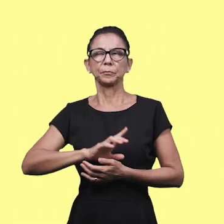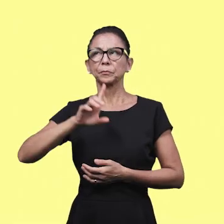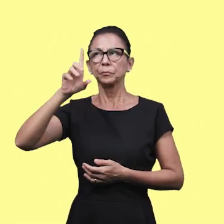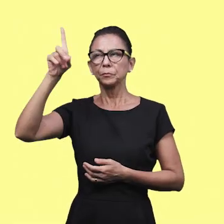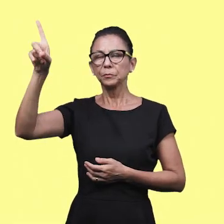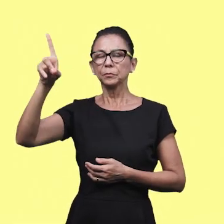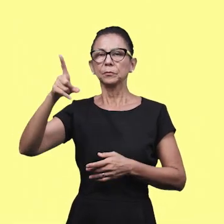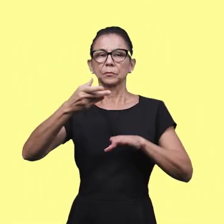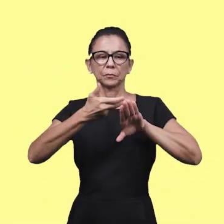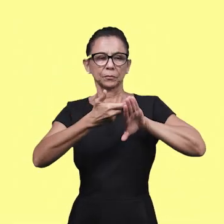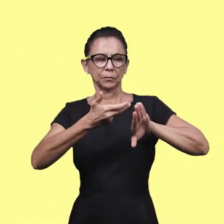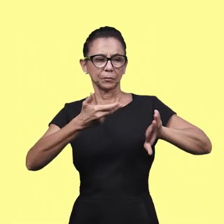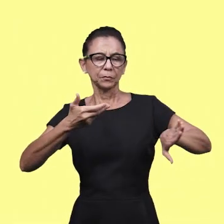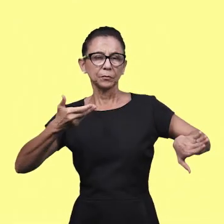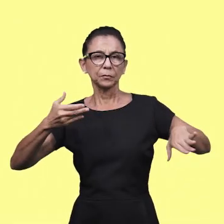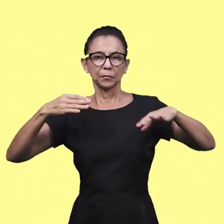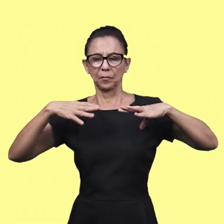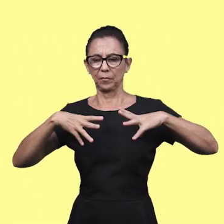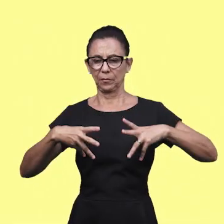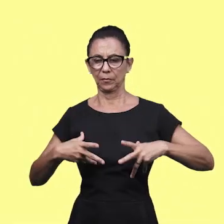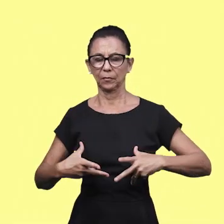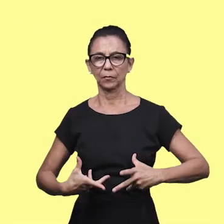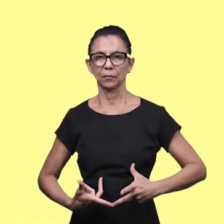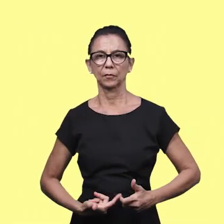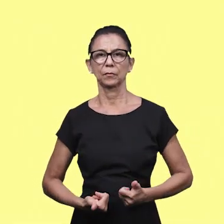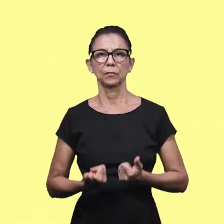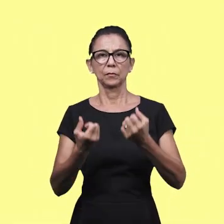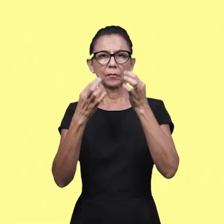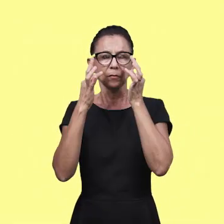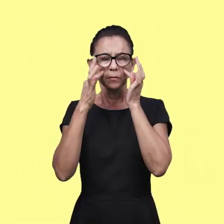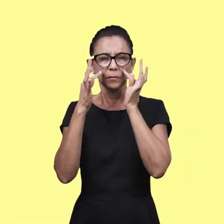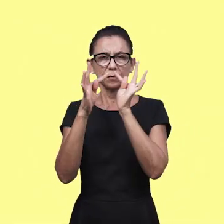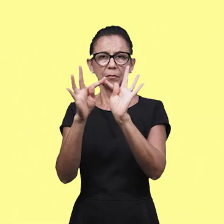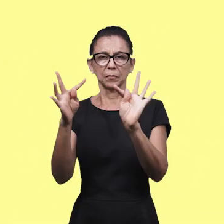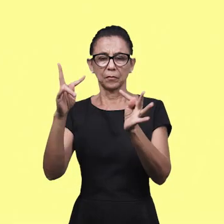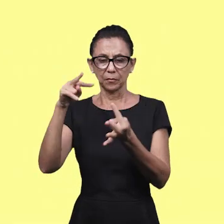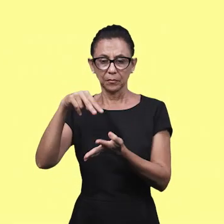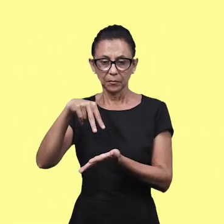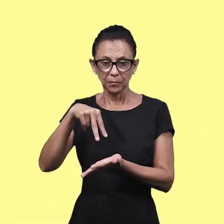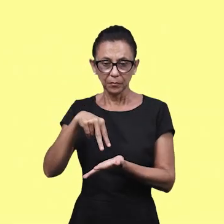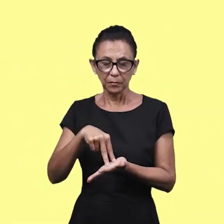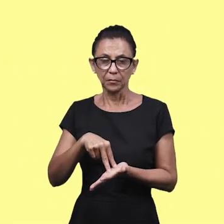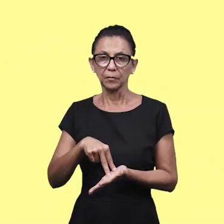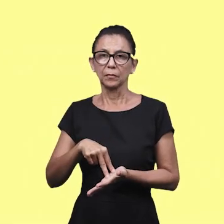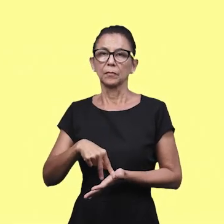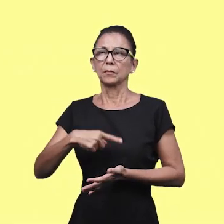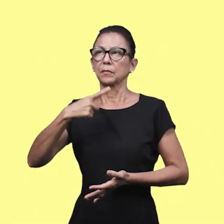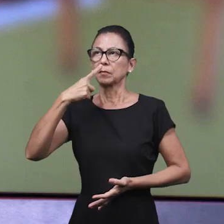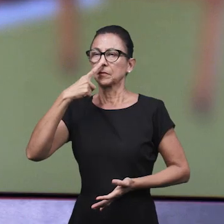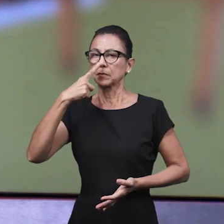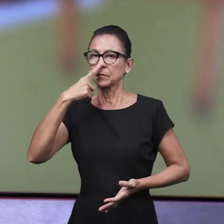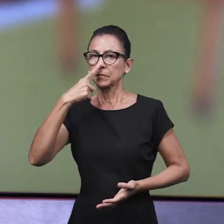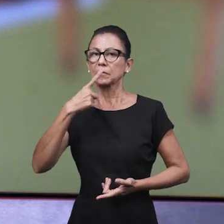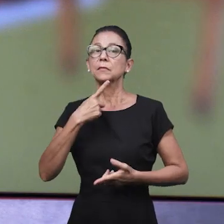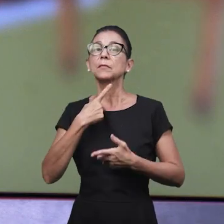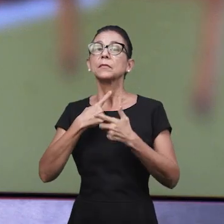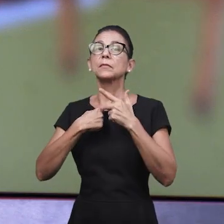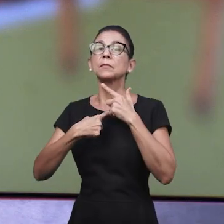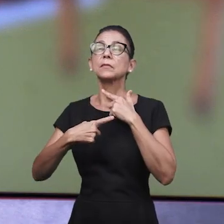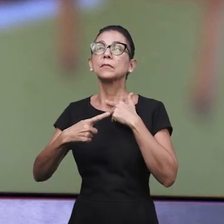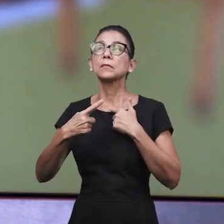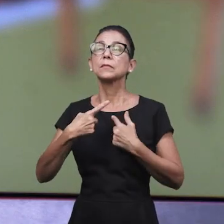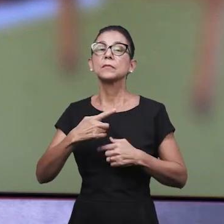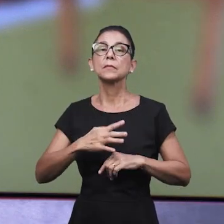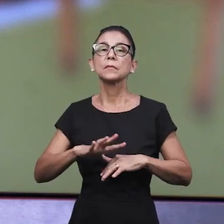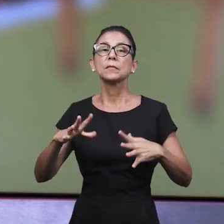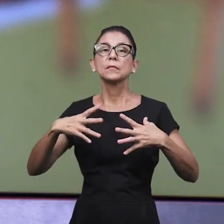des personnes définies, des personnes consacrées devant l'autel, en voulant chaque jour entendre la voix du